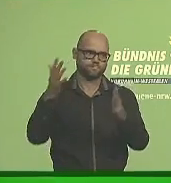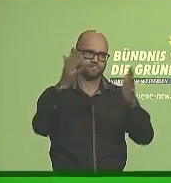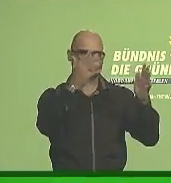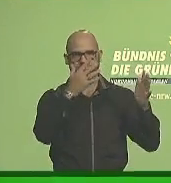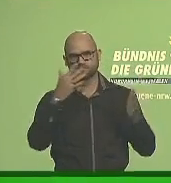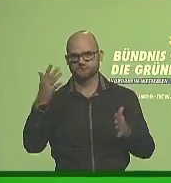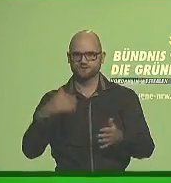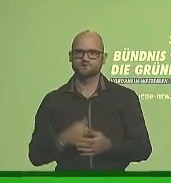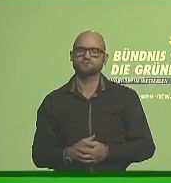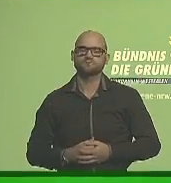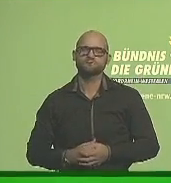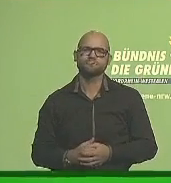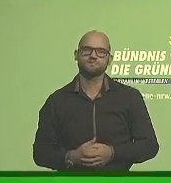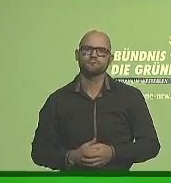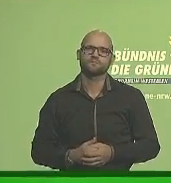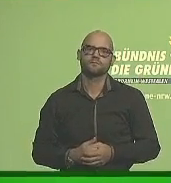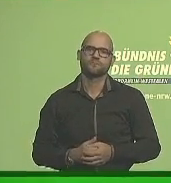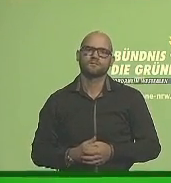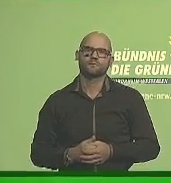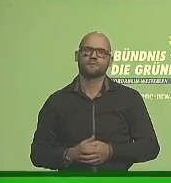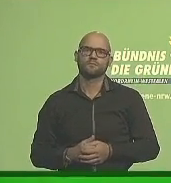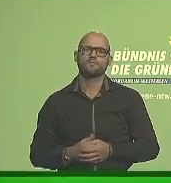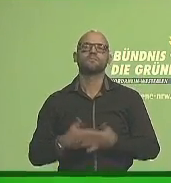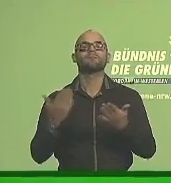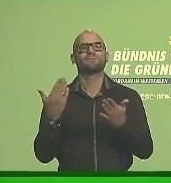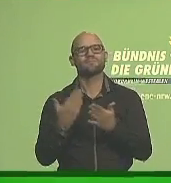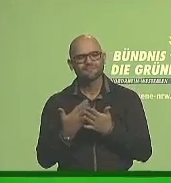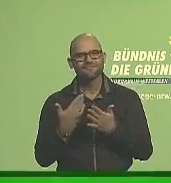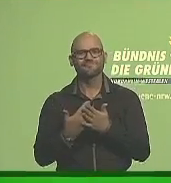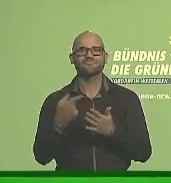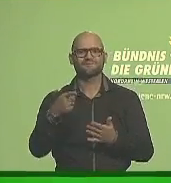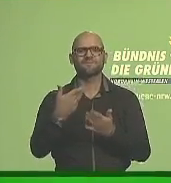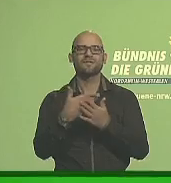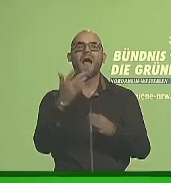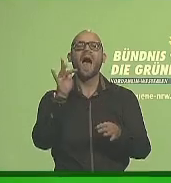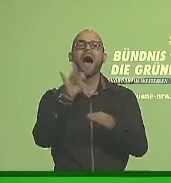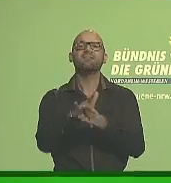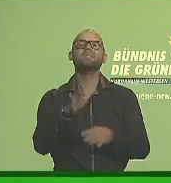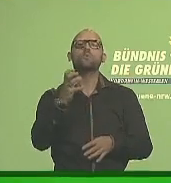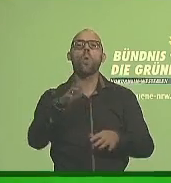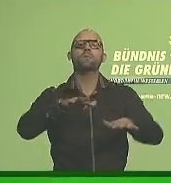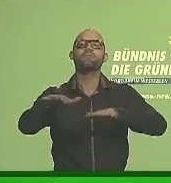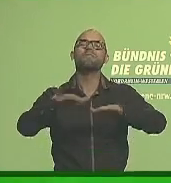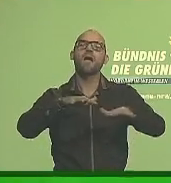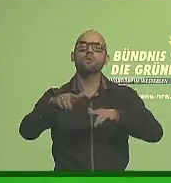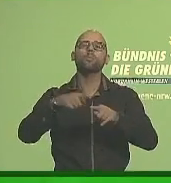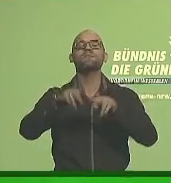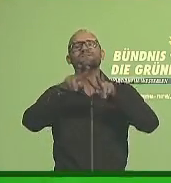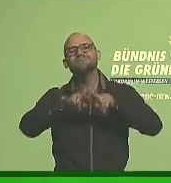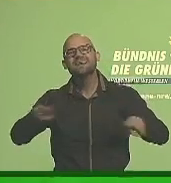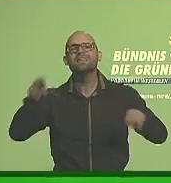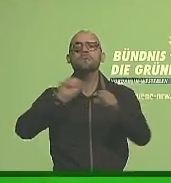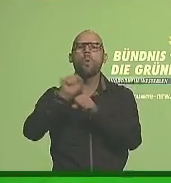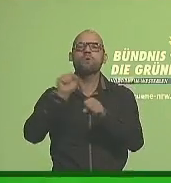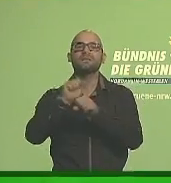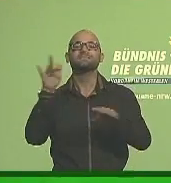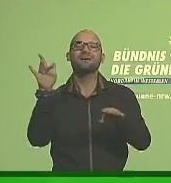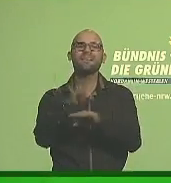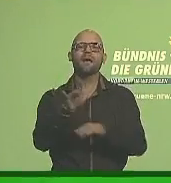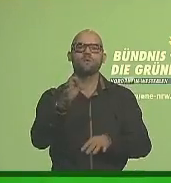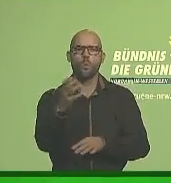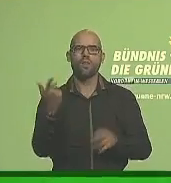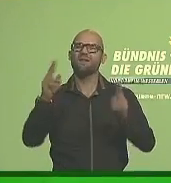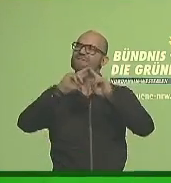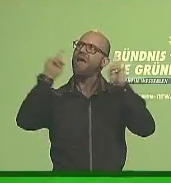So freuen wir uns darüber, dass wir in unserem Antrag uns endlich mit der Anti-Kohle-Bewegung und mit den friedlichen Protesten gegen Kohle in aller